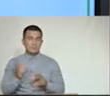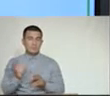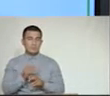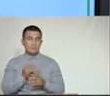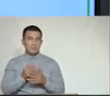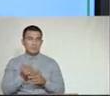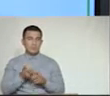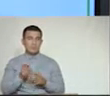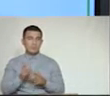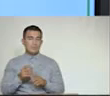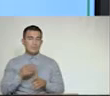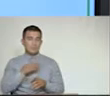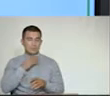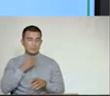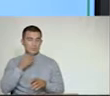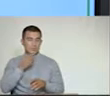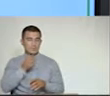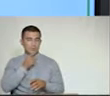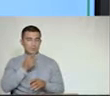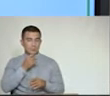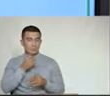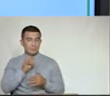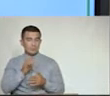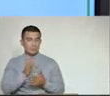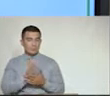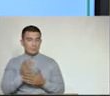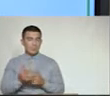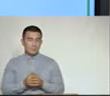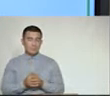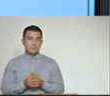ham ko'p tuxum qo'yadi. Mana bu yerda ularning